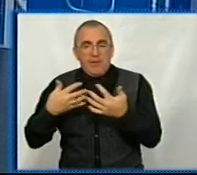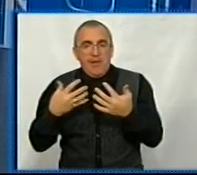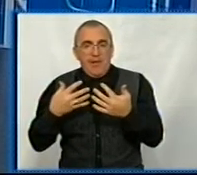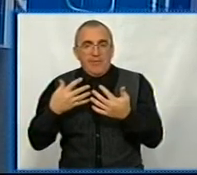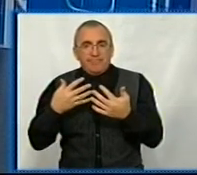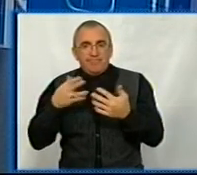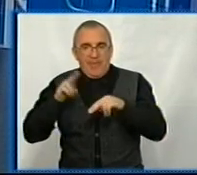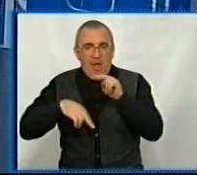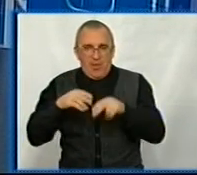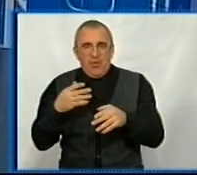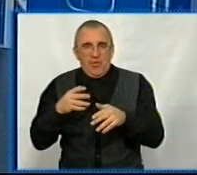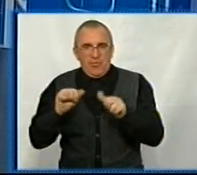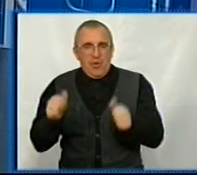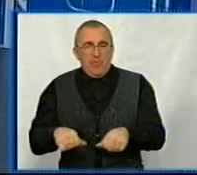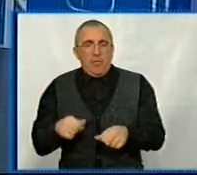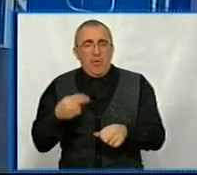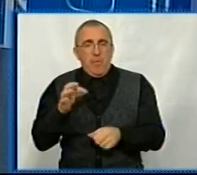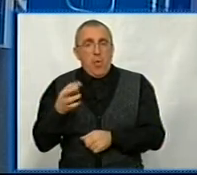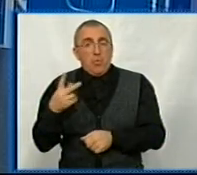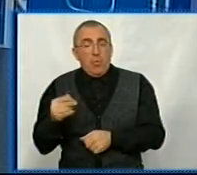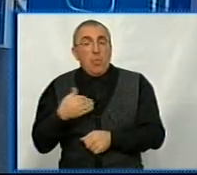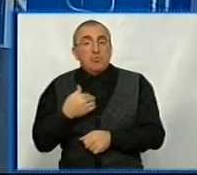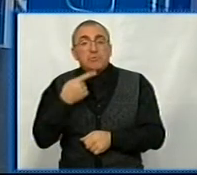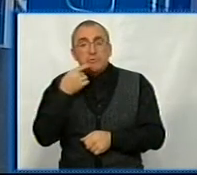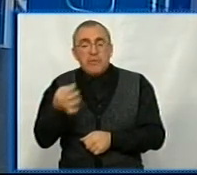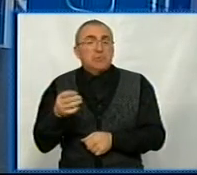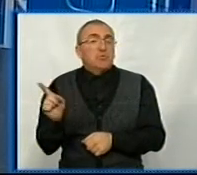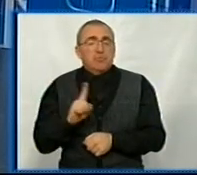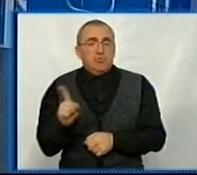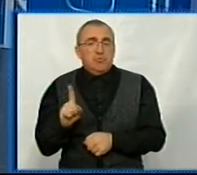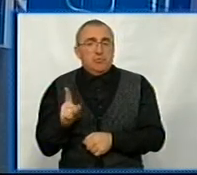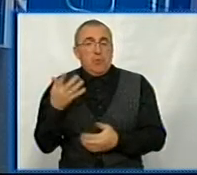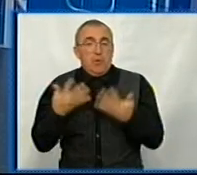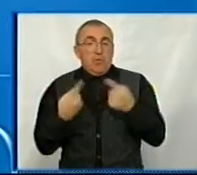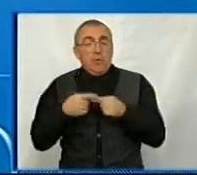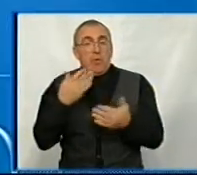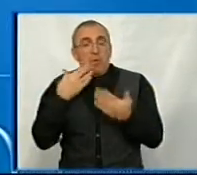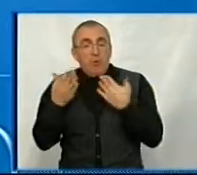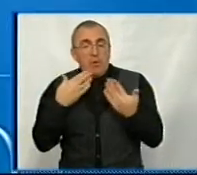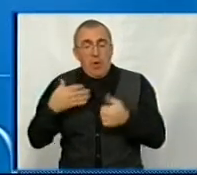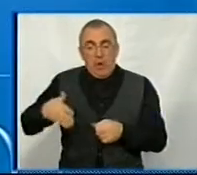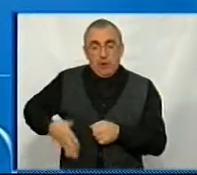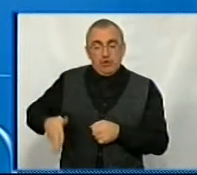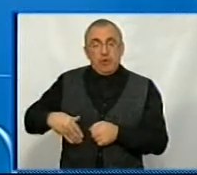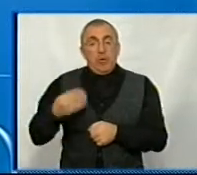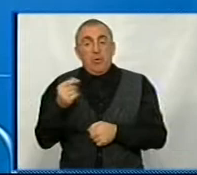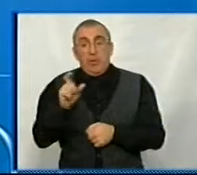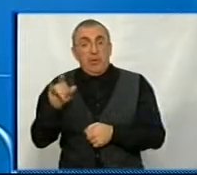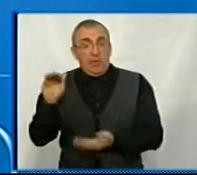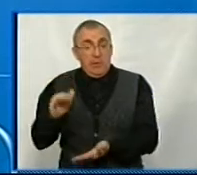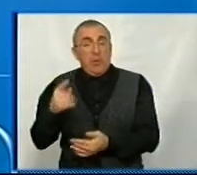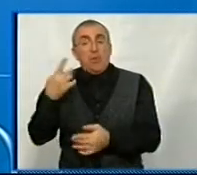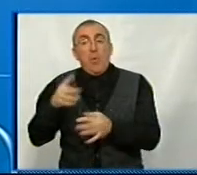налаштувати комунікацію. А по-друге, що я хочу сказати, що якщо це стосується кишенькових грошей, дитині теж треба